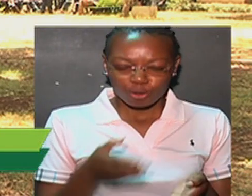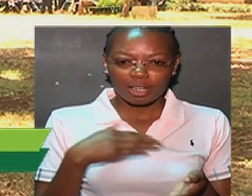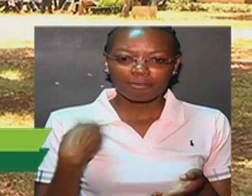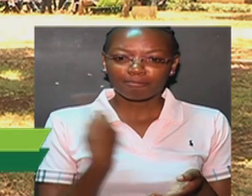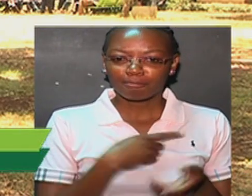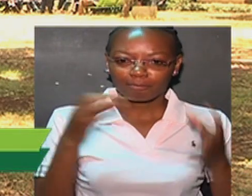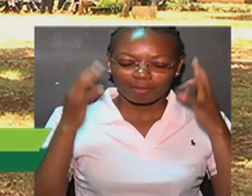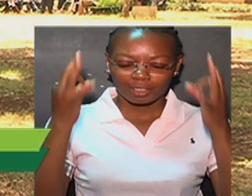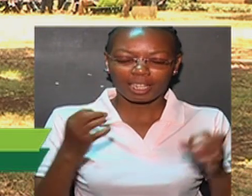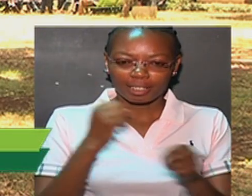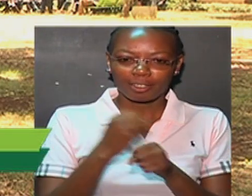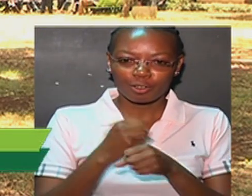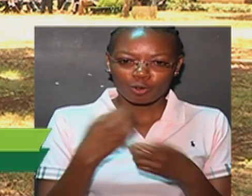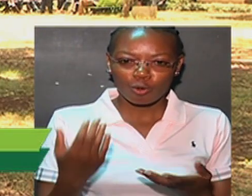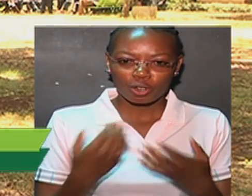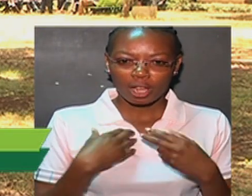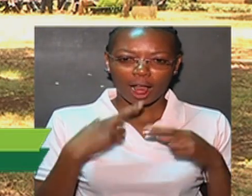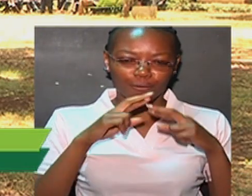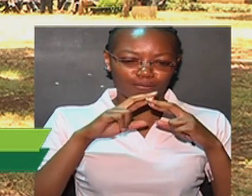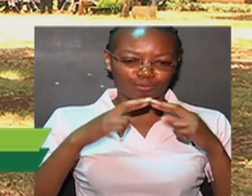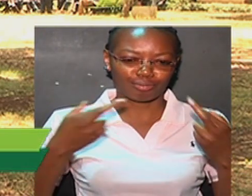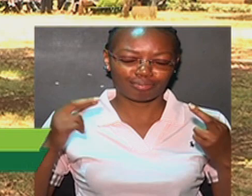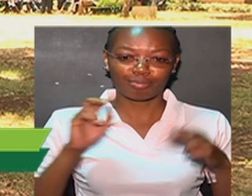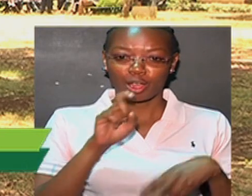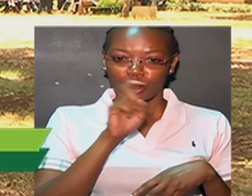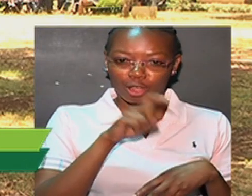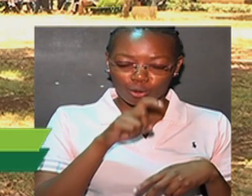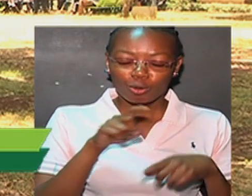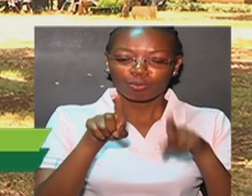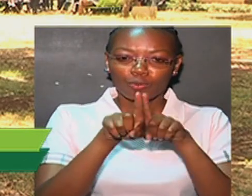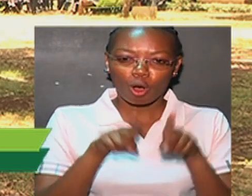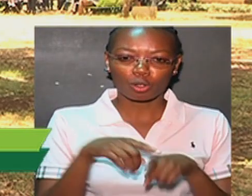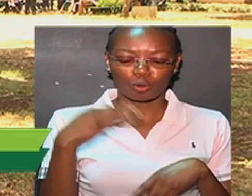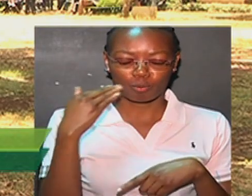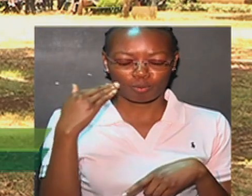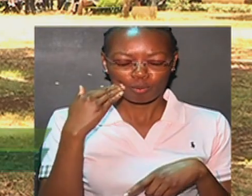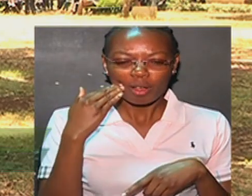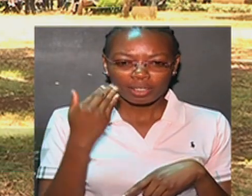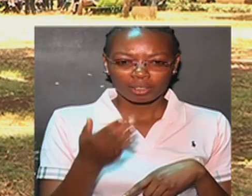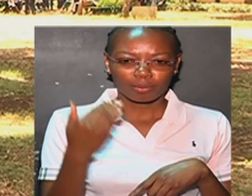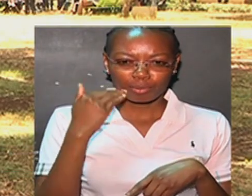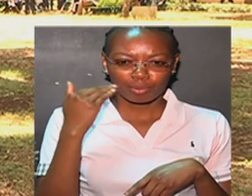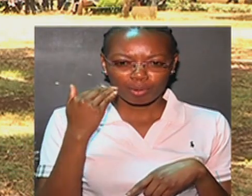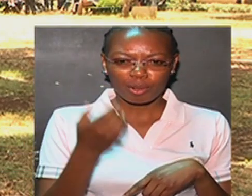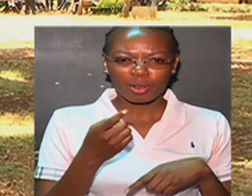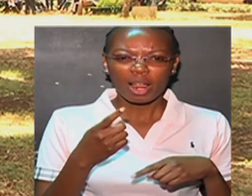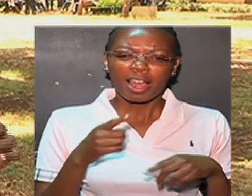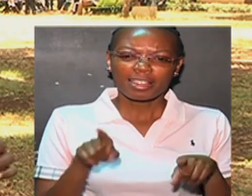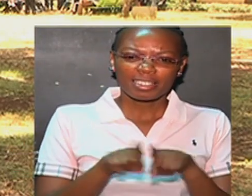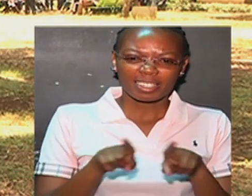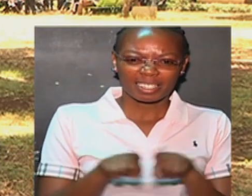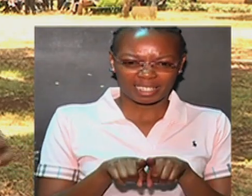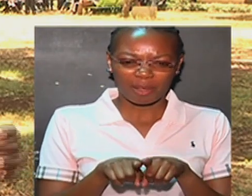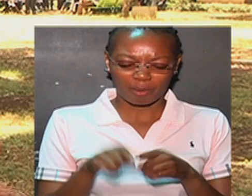tunatengeneza sausages na meatloaf. Hii meatloaf ni nyama ya mkate. Inafura